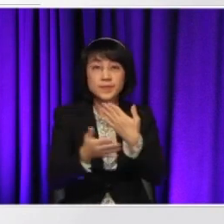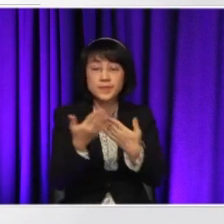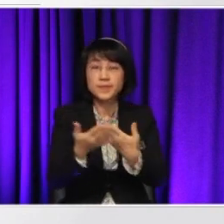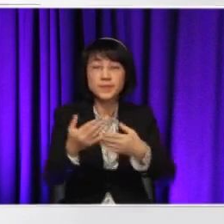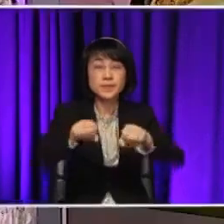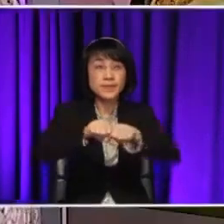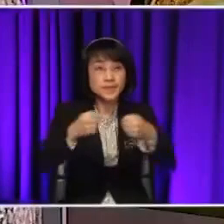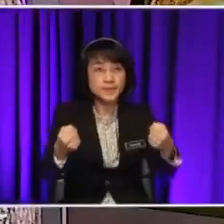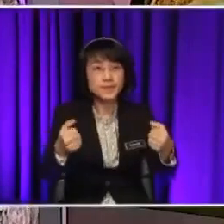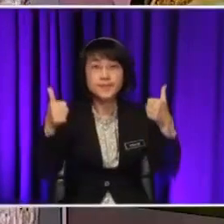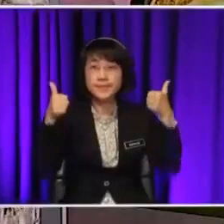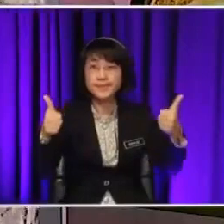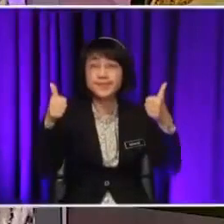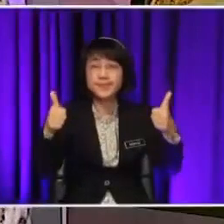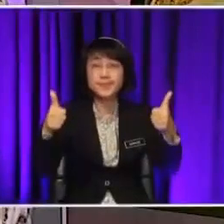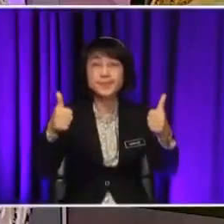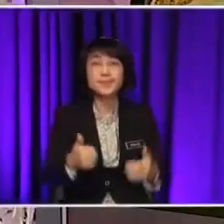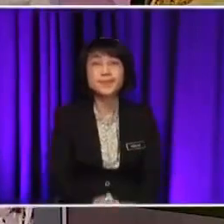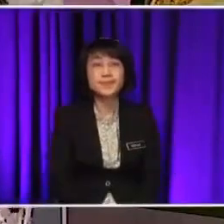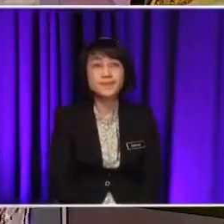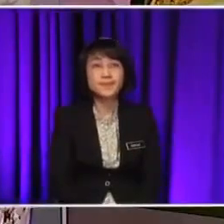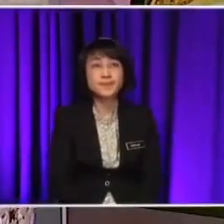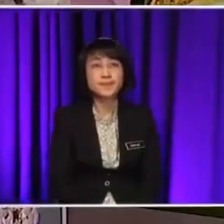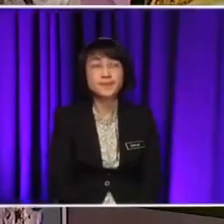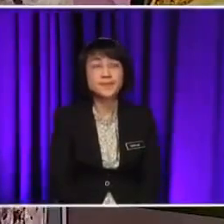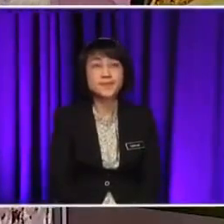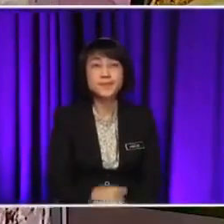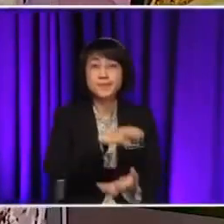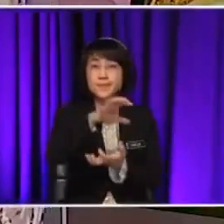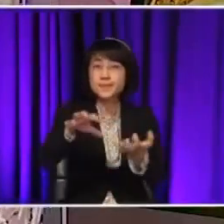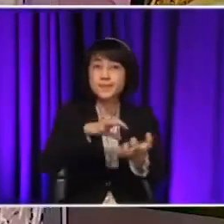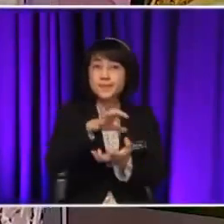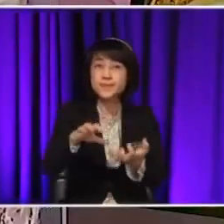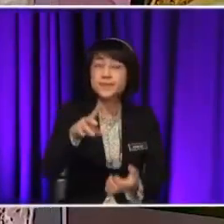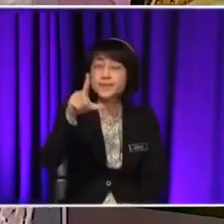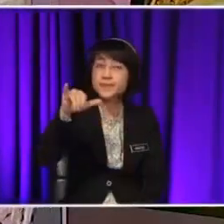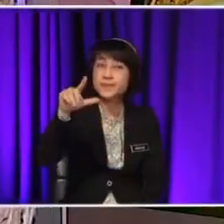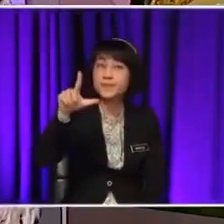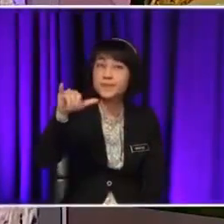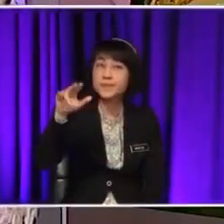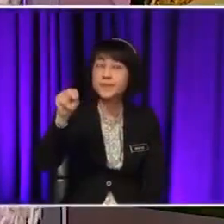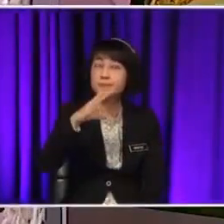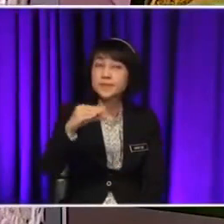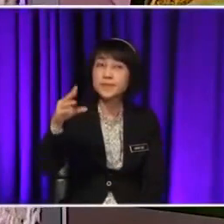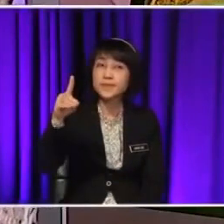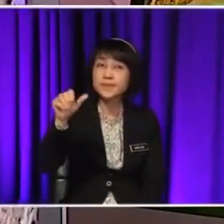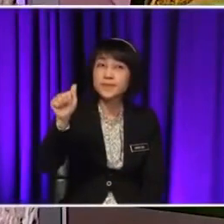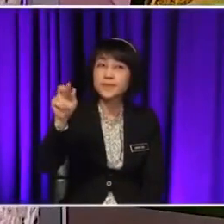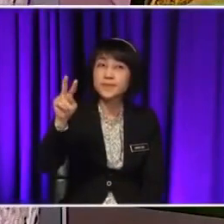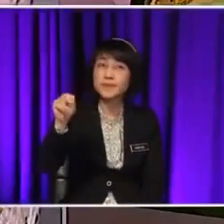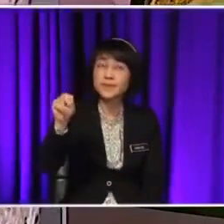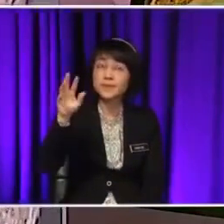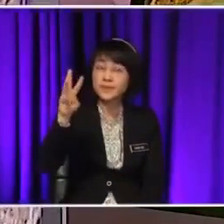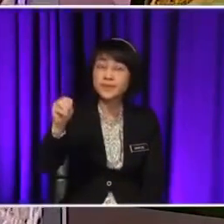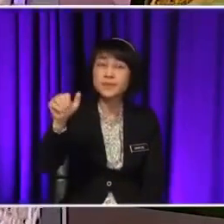Betul Adina. Hebat okay. Adina. Okey, bagus eh. Jadinya campuran lilin dan dama tu tadi kita campurkan. Okey, cikgu nak tanya Dina lah.